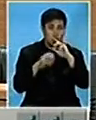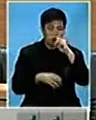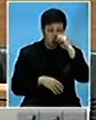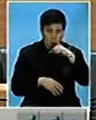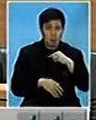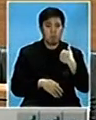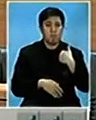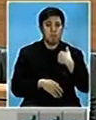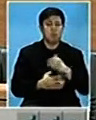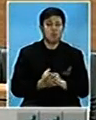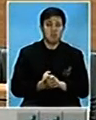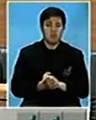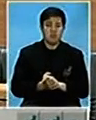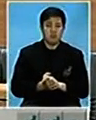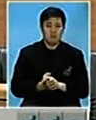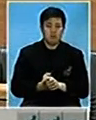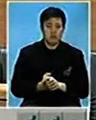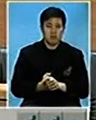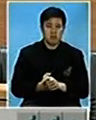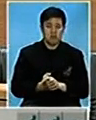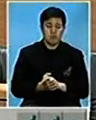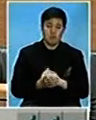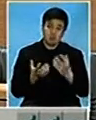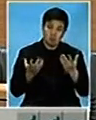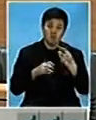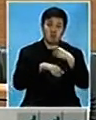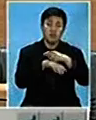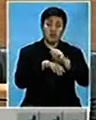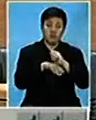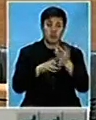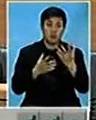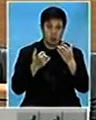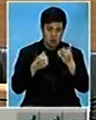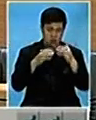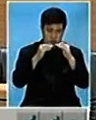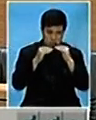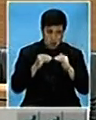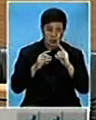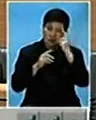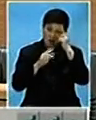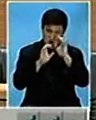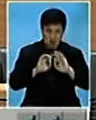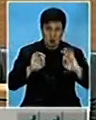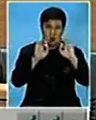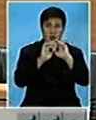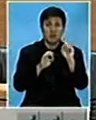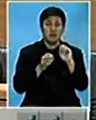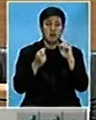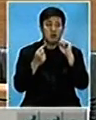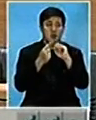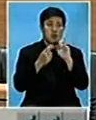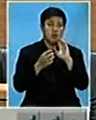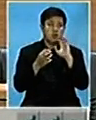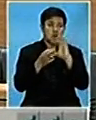ราวันนี้ท่านประธานครับอีกประเด็นหนึ่งที่มีความสำคัญมากที่ผมได้กราบเรียนในเรื่อง